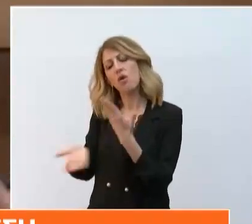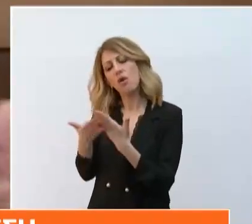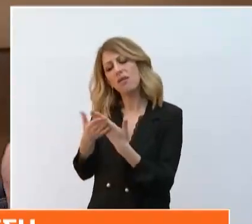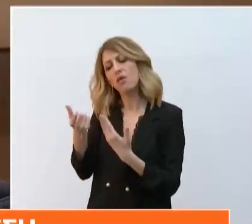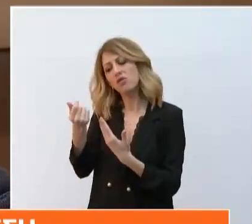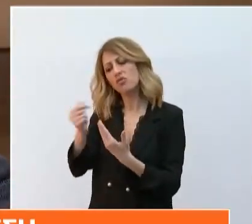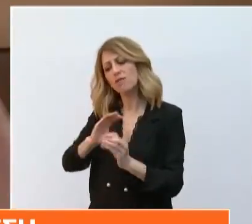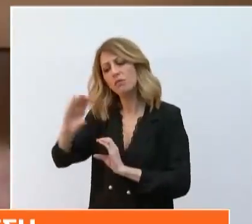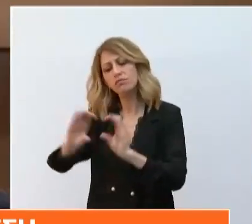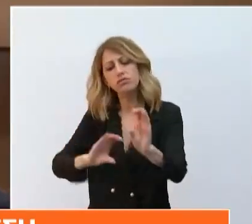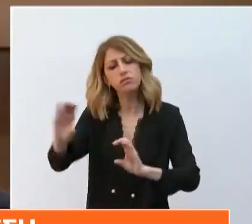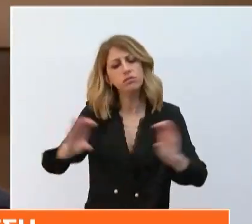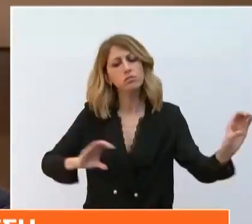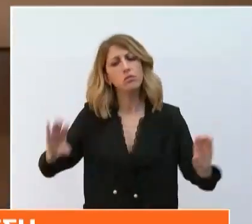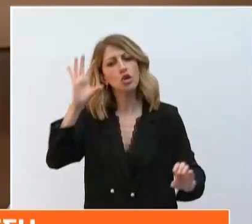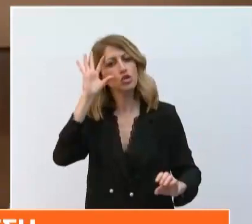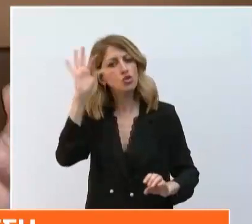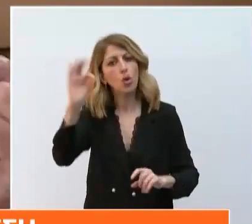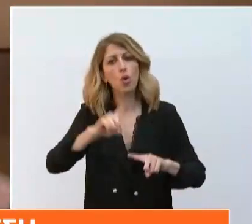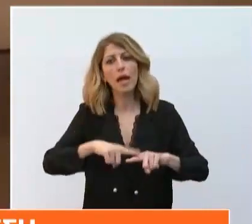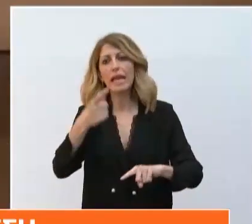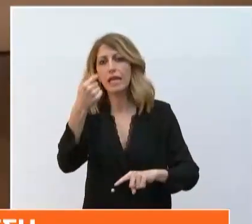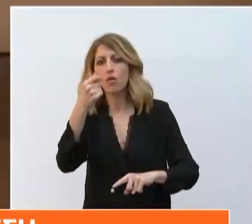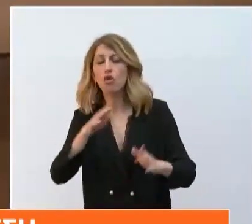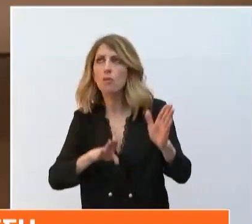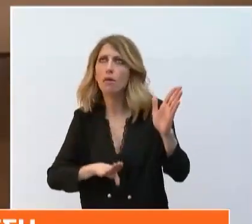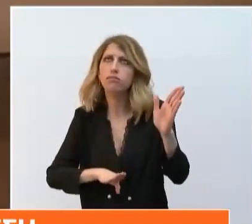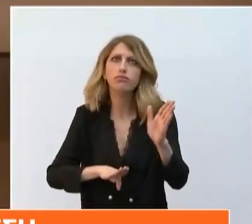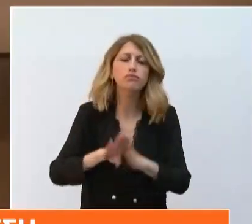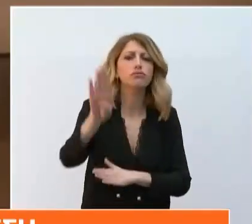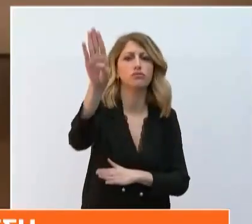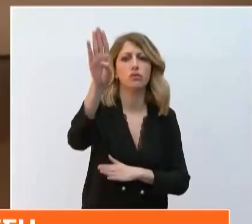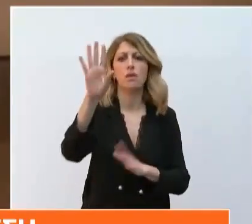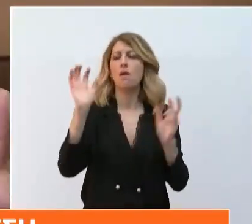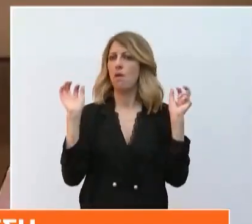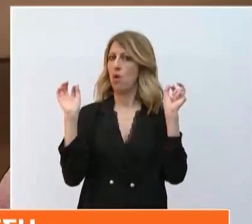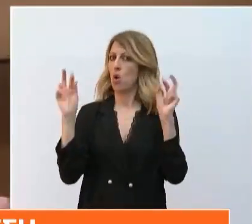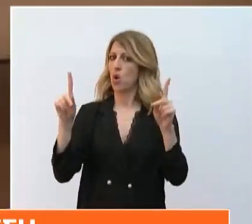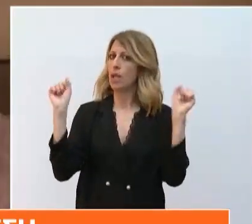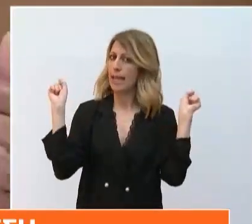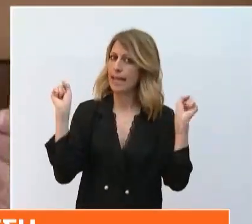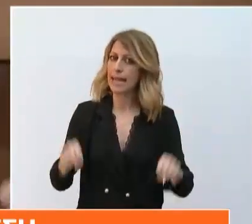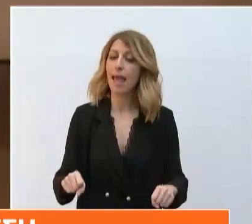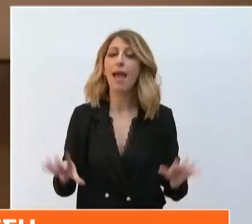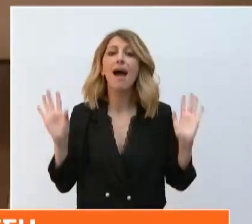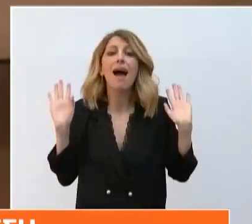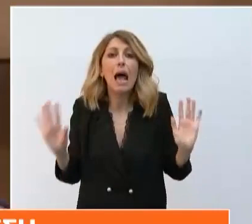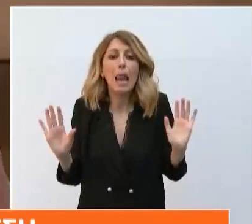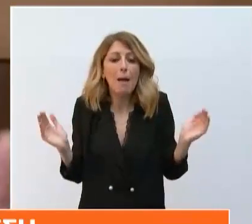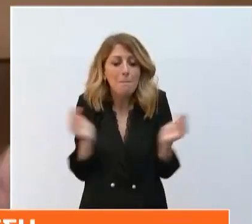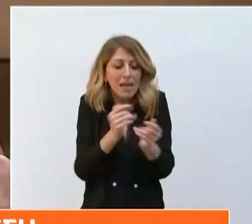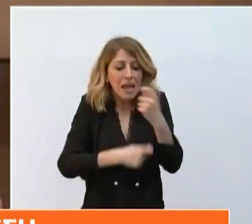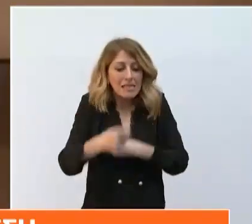χρήματα που αναμένεται να ενεργοποιήσουν την ελληνική οικονομία θα τα δει και η ελληνική μικρομεσαία επιχείρηση? Και από την άλλη πλευρά, η κυβέρνηση